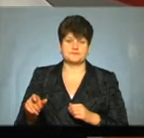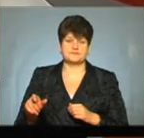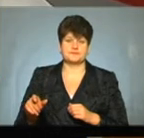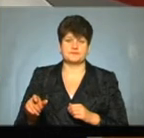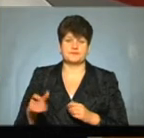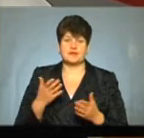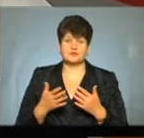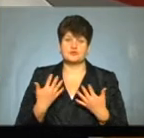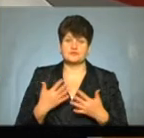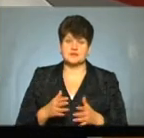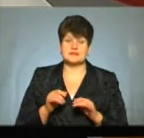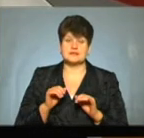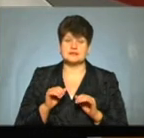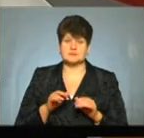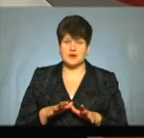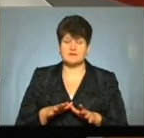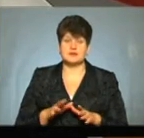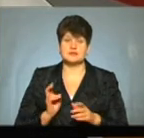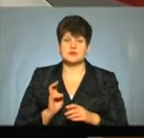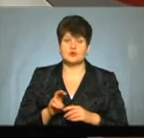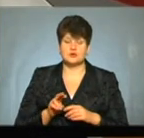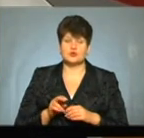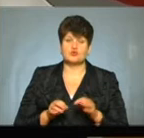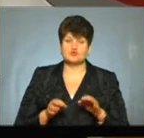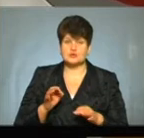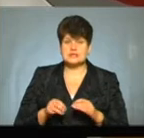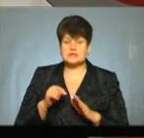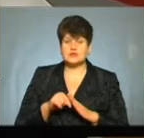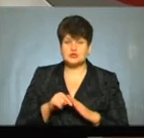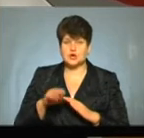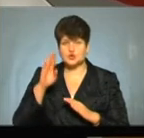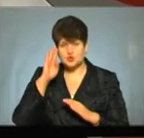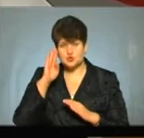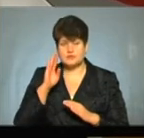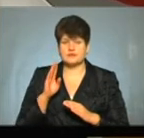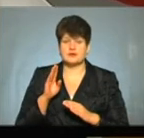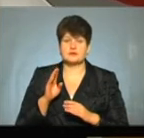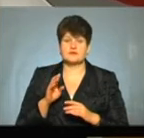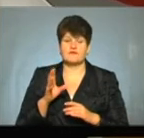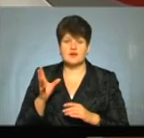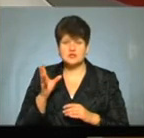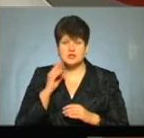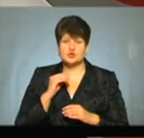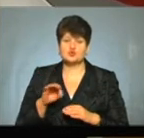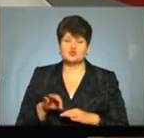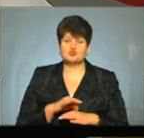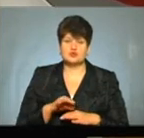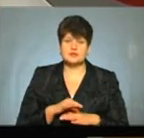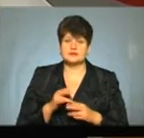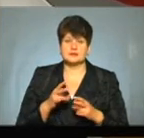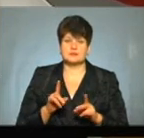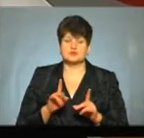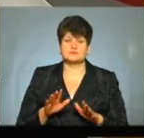якщо вже справа заходить в суди, це означає, що чоловік в принципі вважає, що дружині взагалі не слід щось давати, бо ж вона